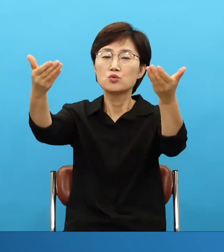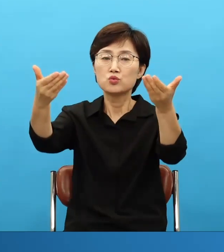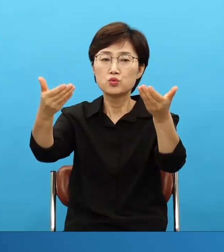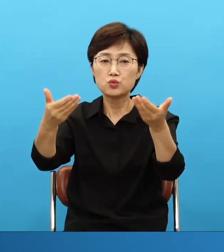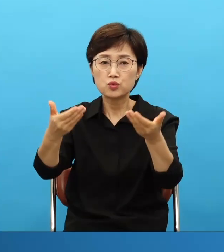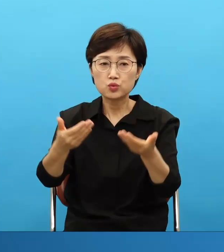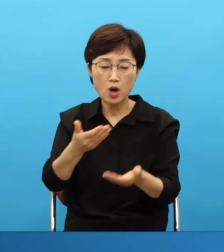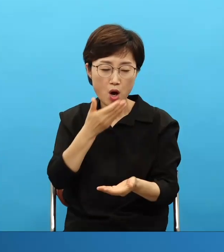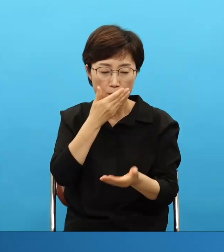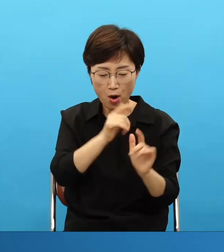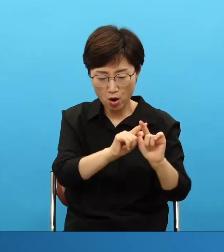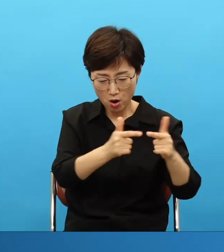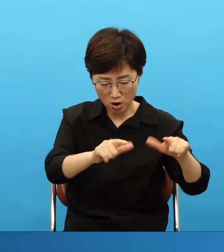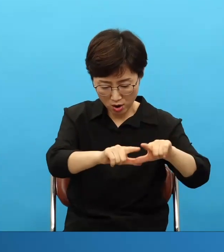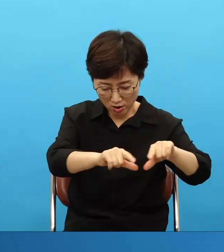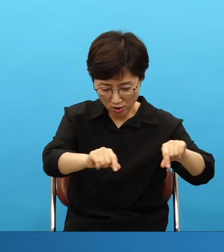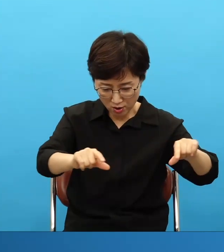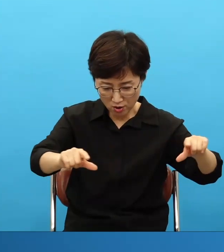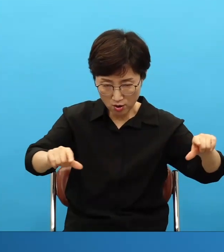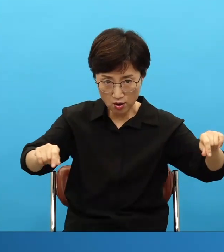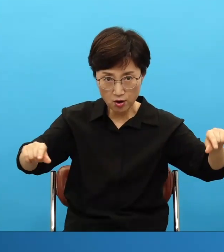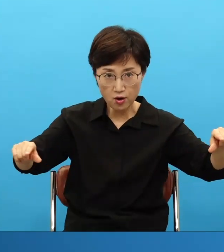하 부신